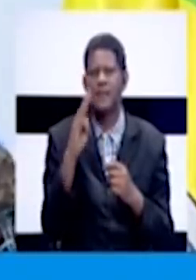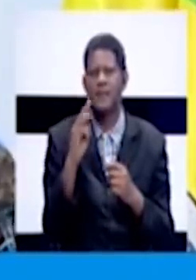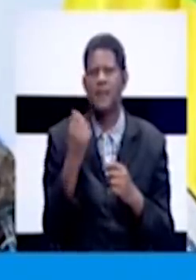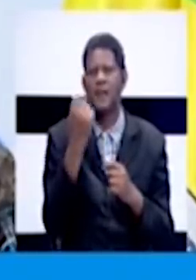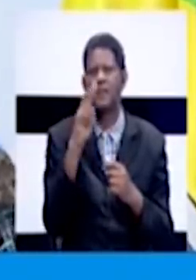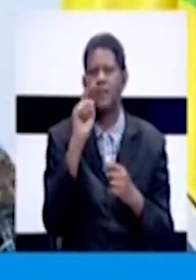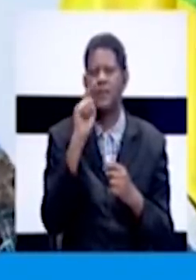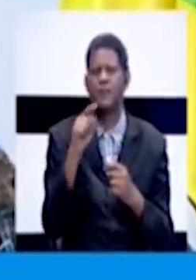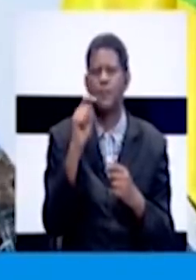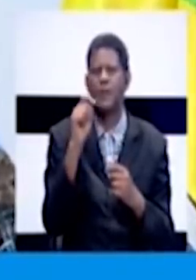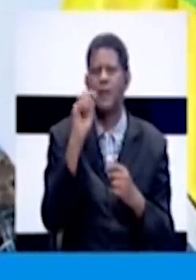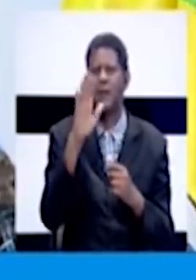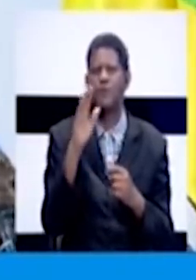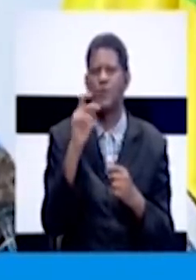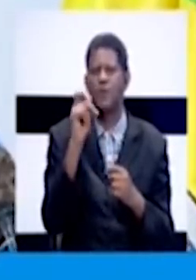12.5 ዶሽቃ የሚባል ነው፣